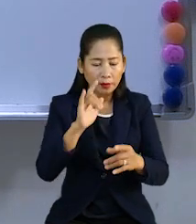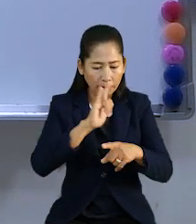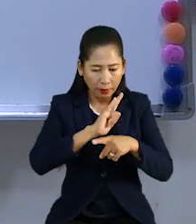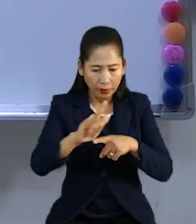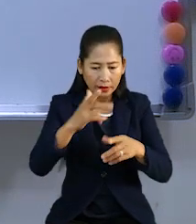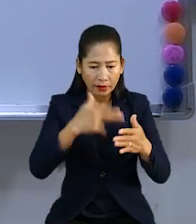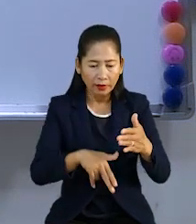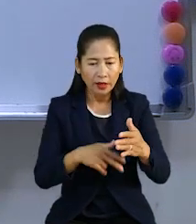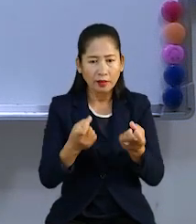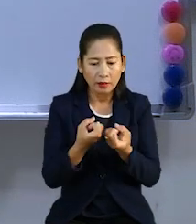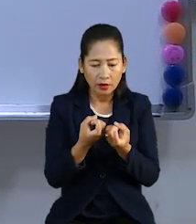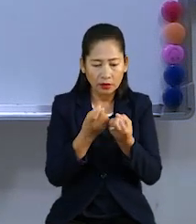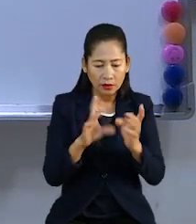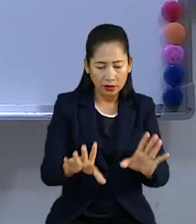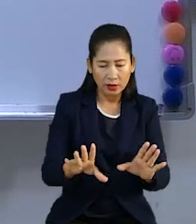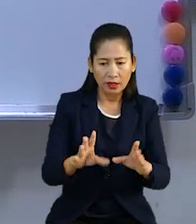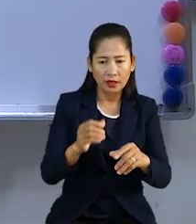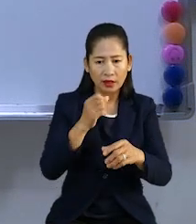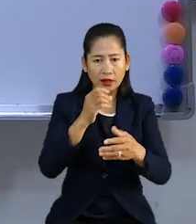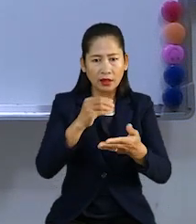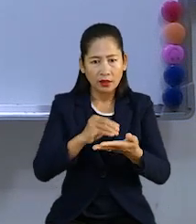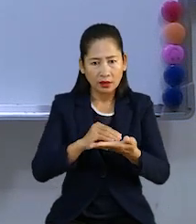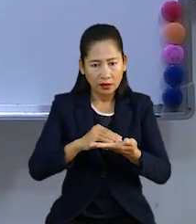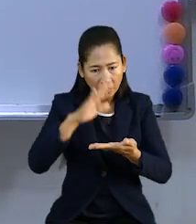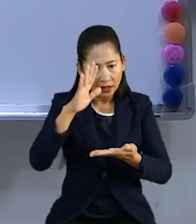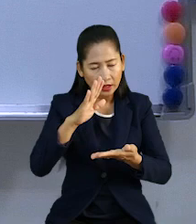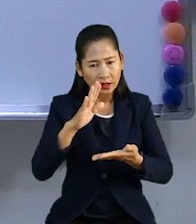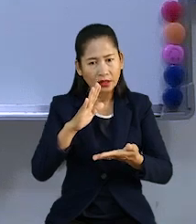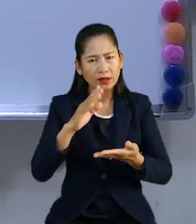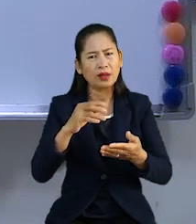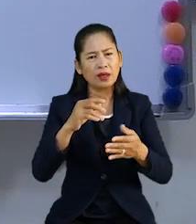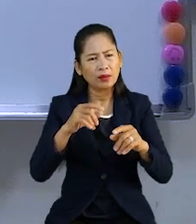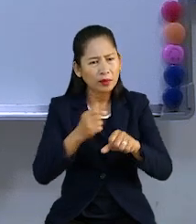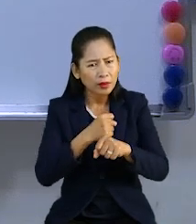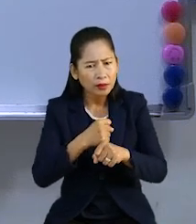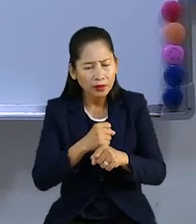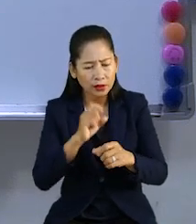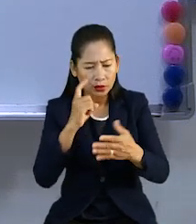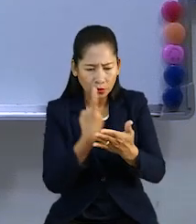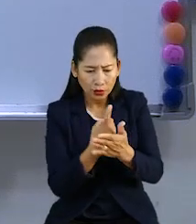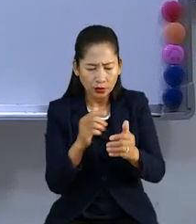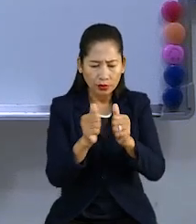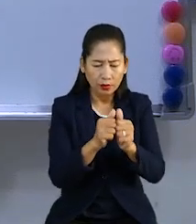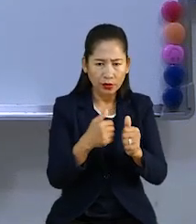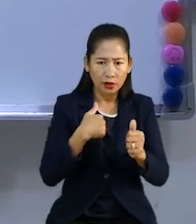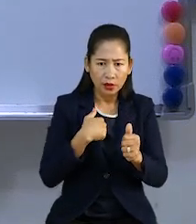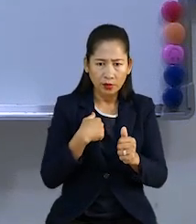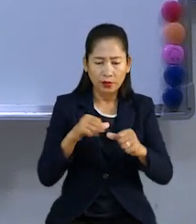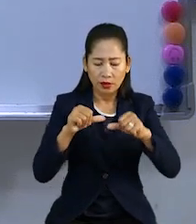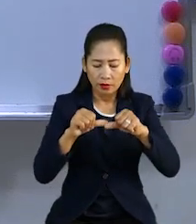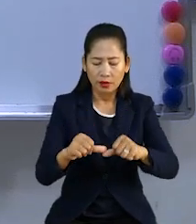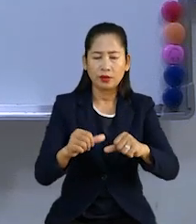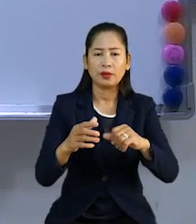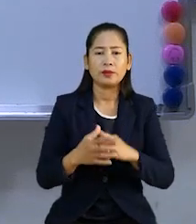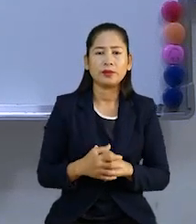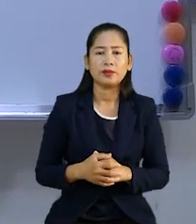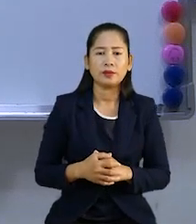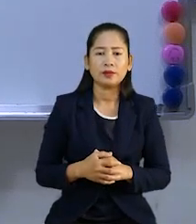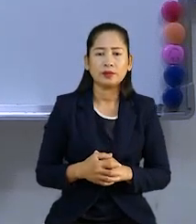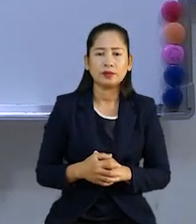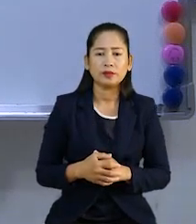vị thi ở vây một đọt sái hai dục thay ở vây mà thưa buổi thay ở vây nút xong cho luôn cho buổi đằng này kêu chia bật to từ tiền